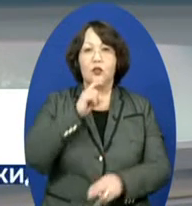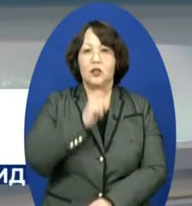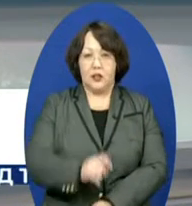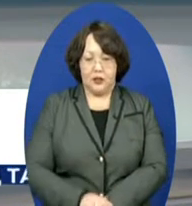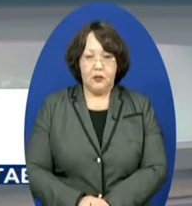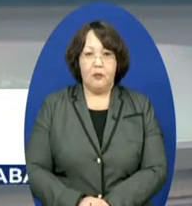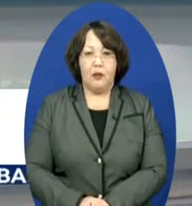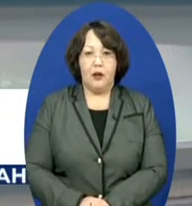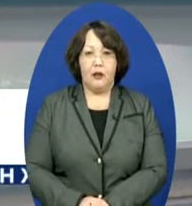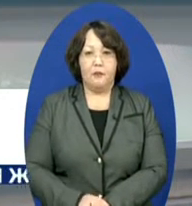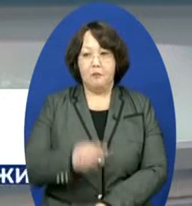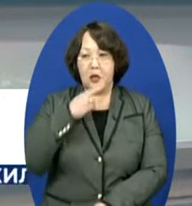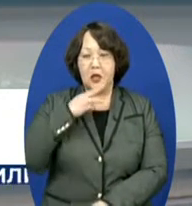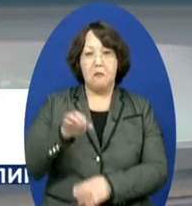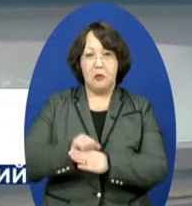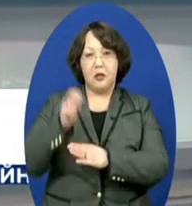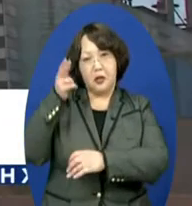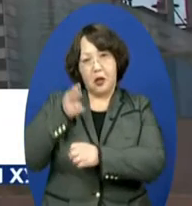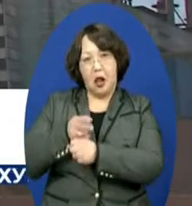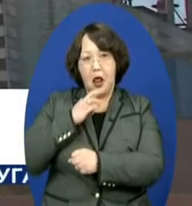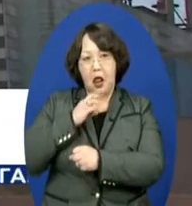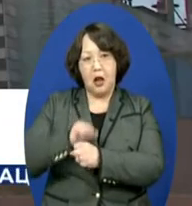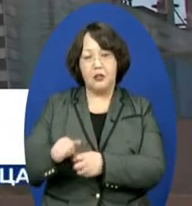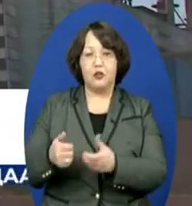Энэ хэлцүүлгээс бид мэдээ илтгэлээ.